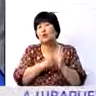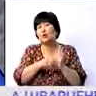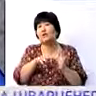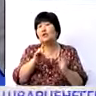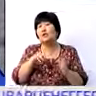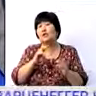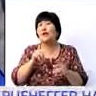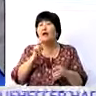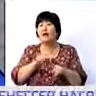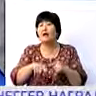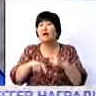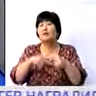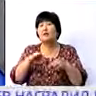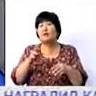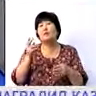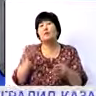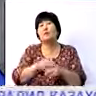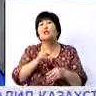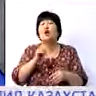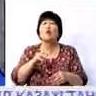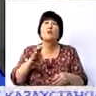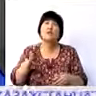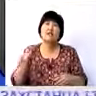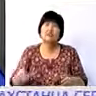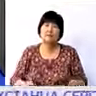терминалов. Каждая операция проводится без комиссий.